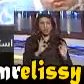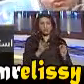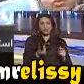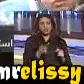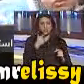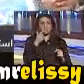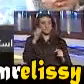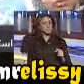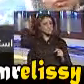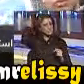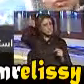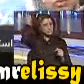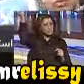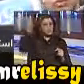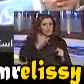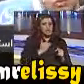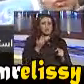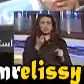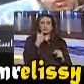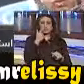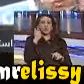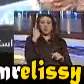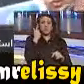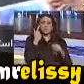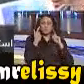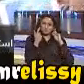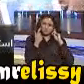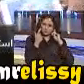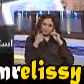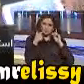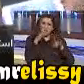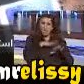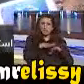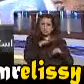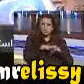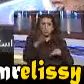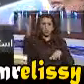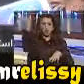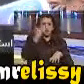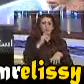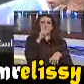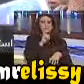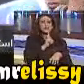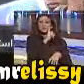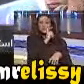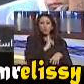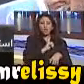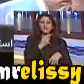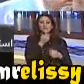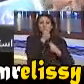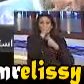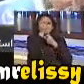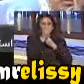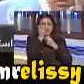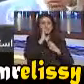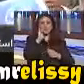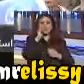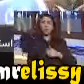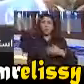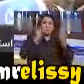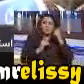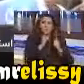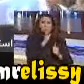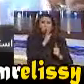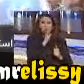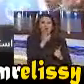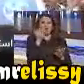جاية من الصعيد واللي جاية من اسوان واللي جاية من هنا واللي جاية من الفيوم ومن بني سويف واللي بن منيا عشان يخلصوا ورق. اللي عايز يطلع